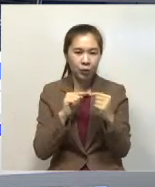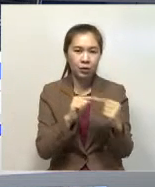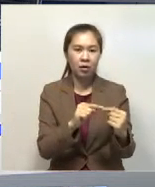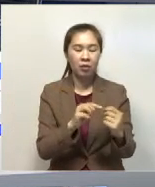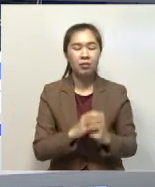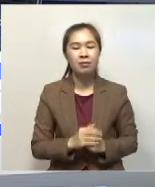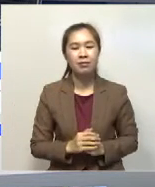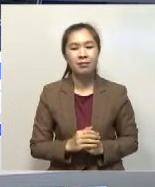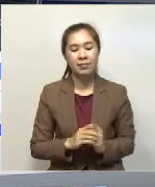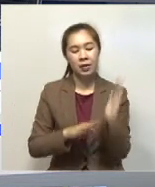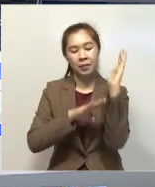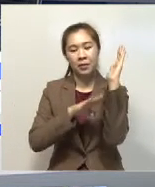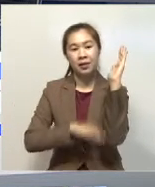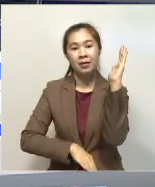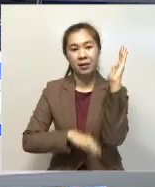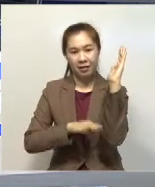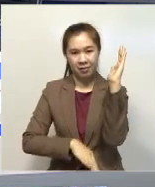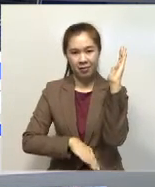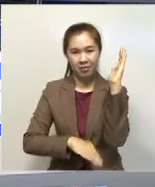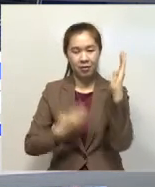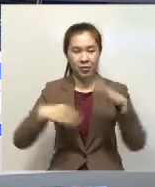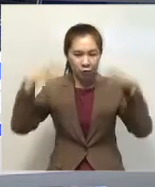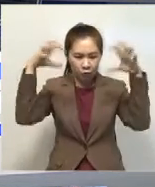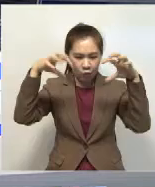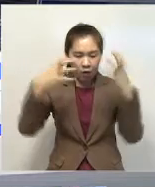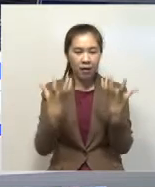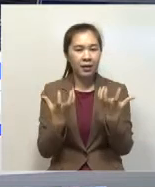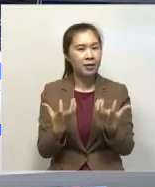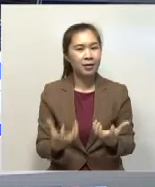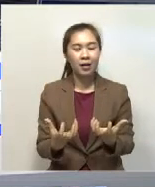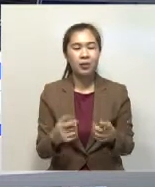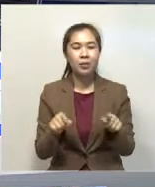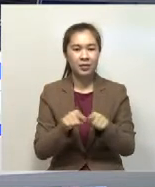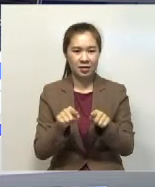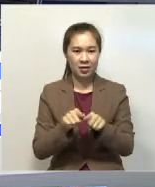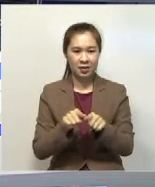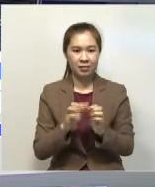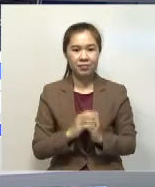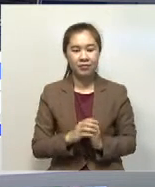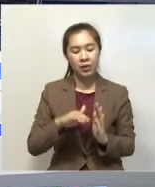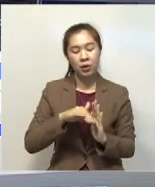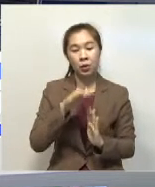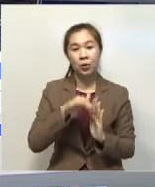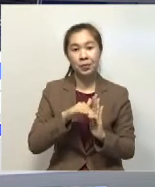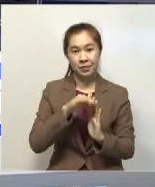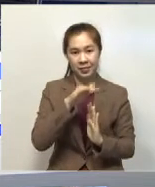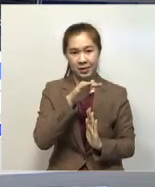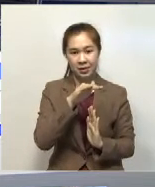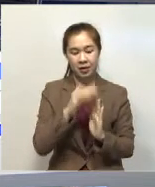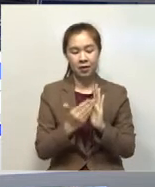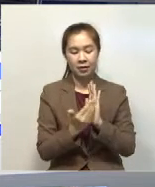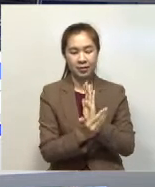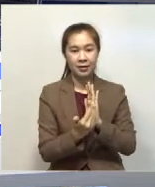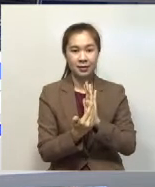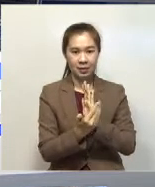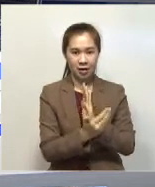องเช่นเดียวกับพื้นที่ภาคใต้ค่ะที่ยังคงมีฝนตกหนักฝนตกชุกหนาแน่นส่วนตอนบนของประเทศภาคเหนือภา